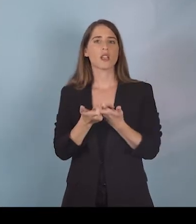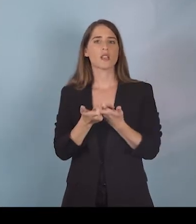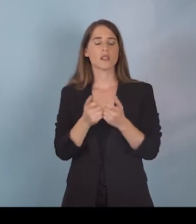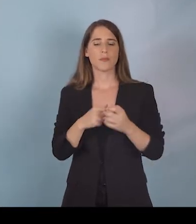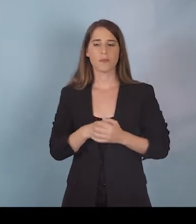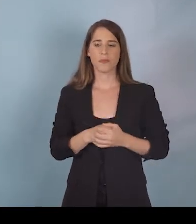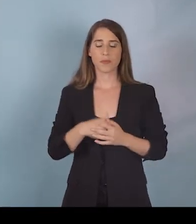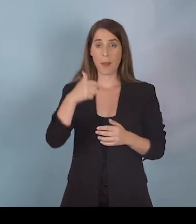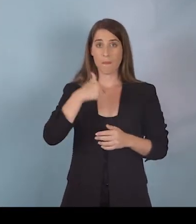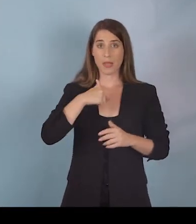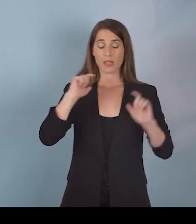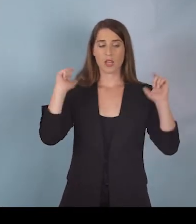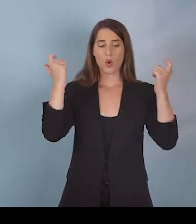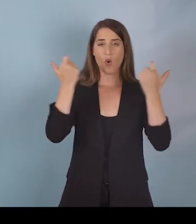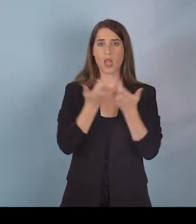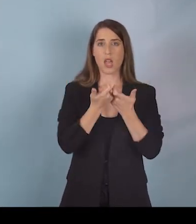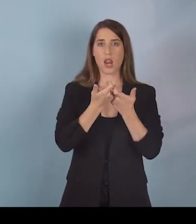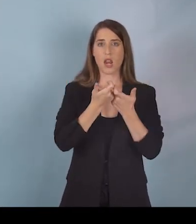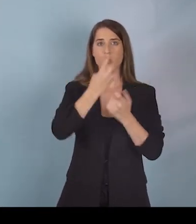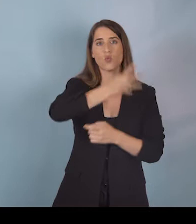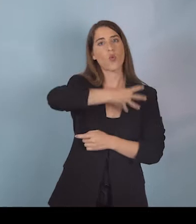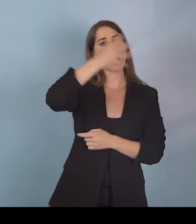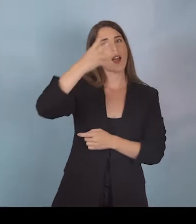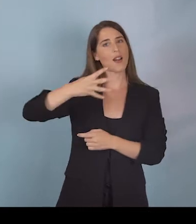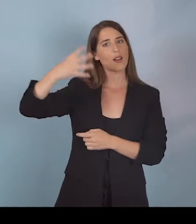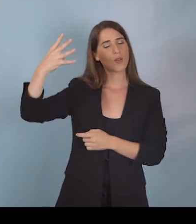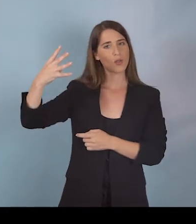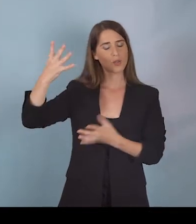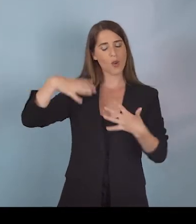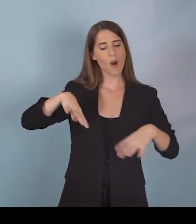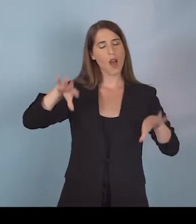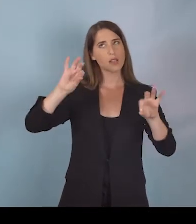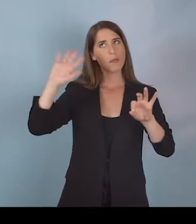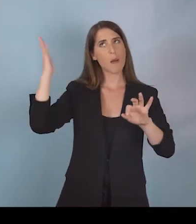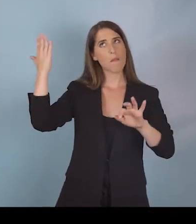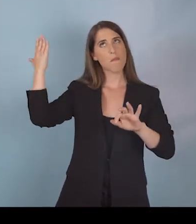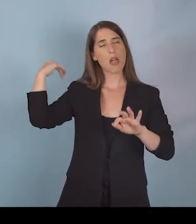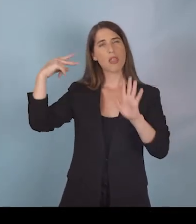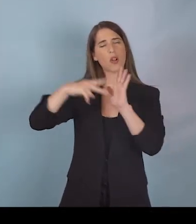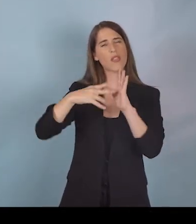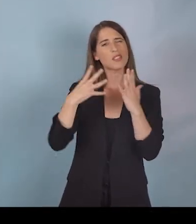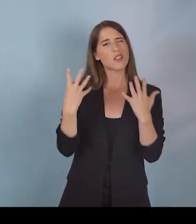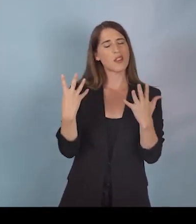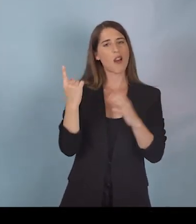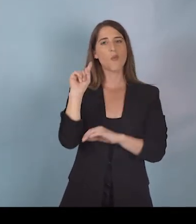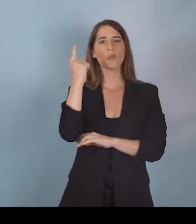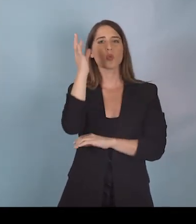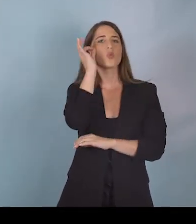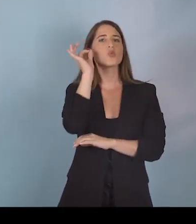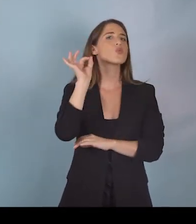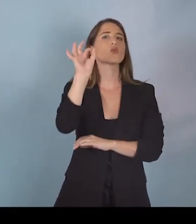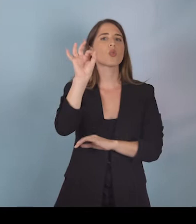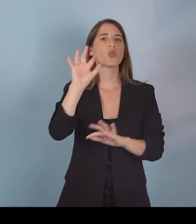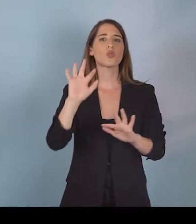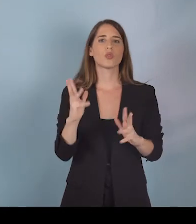Εμείς στις οικογένειες Ουράνιο Τόξο ξεκινήσαμε γύρω στο 2009 με πρώτο στόχο